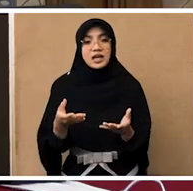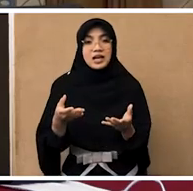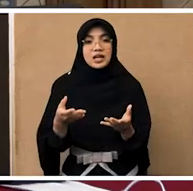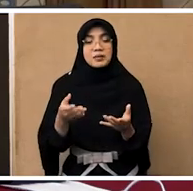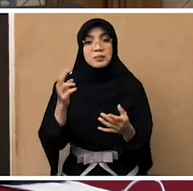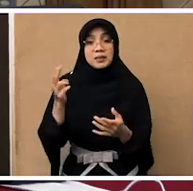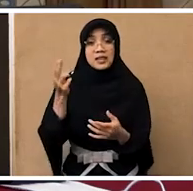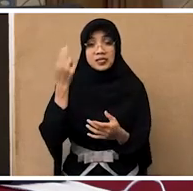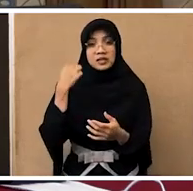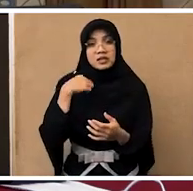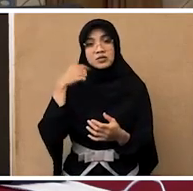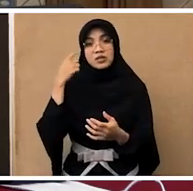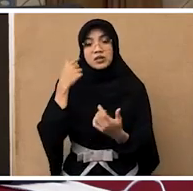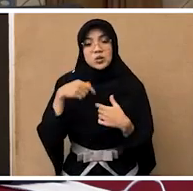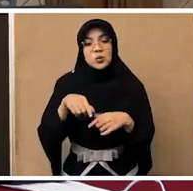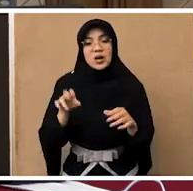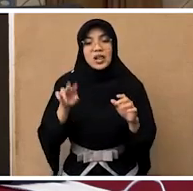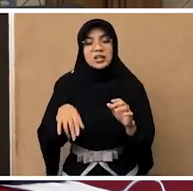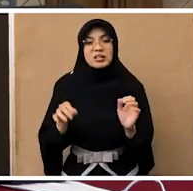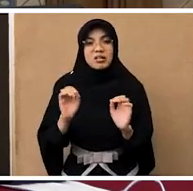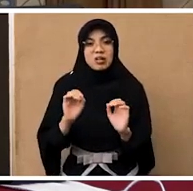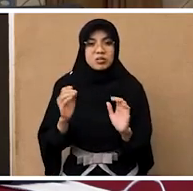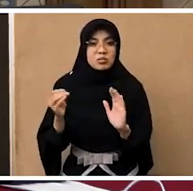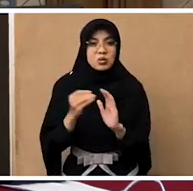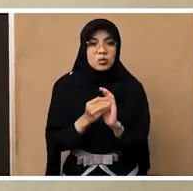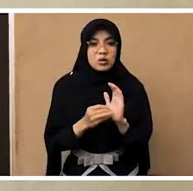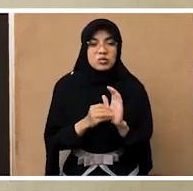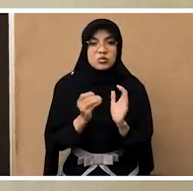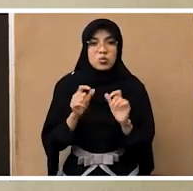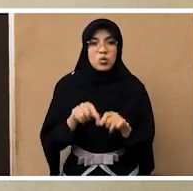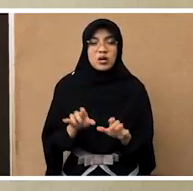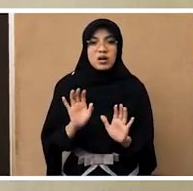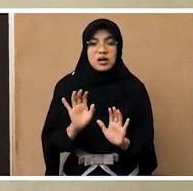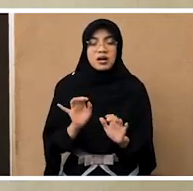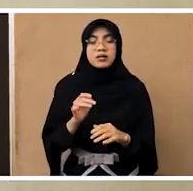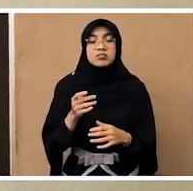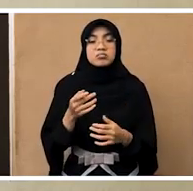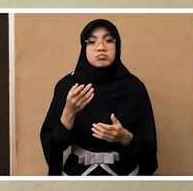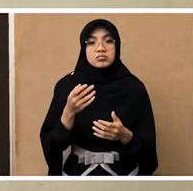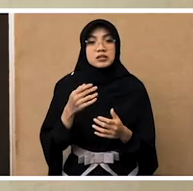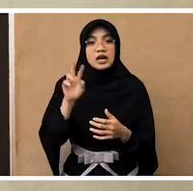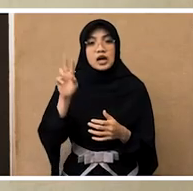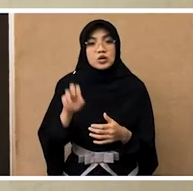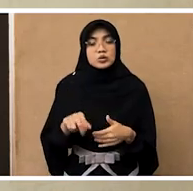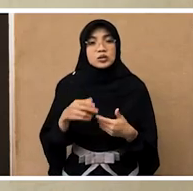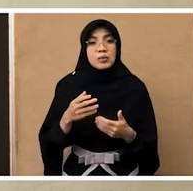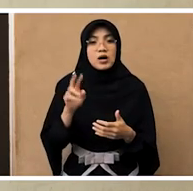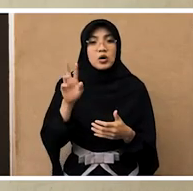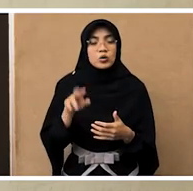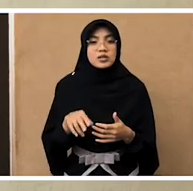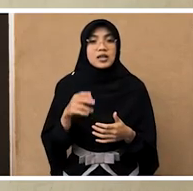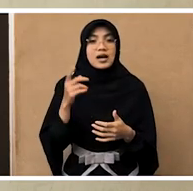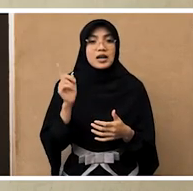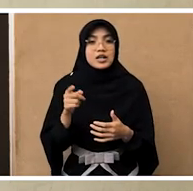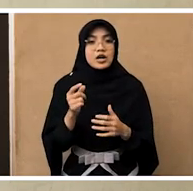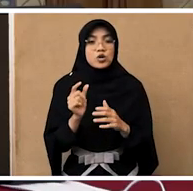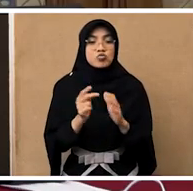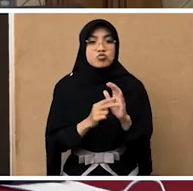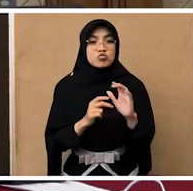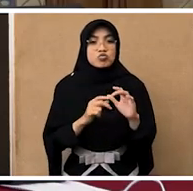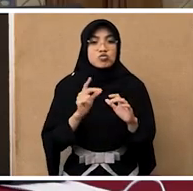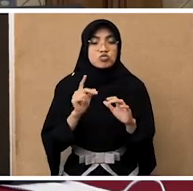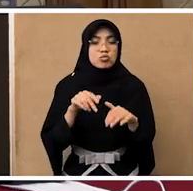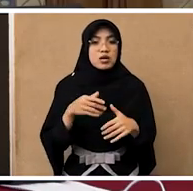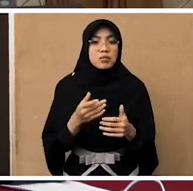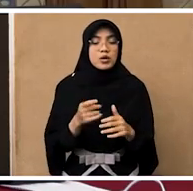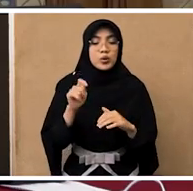pemerintah saya pikir dengan relevan untuk dimasukkan ya ini Seharusnya memang justru ada unsur di